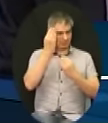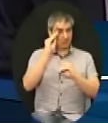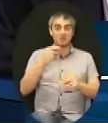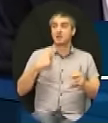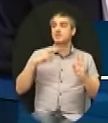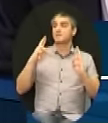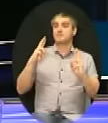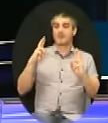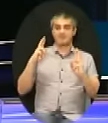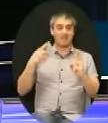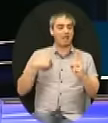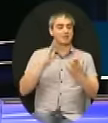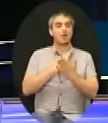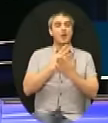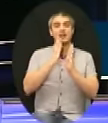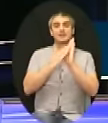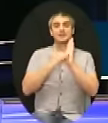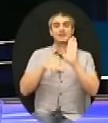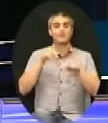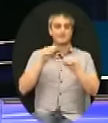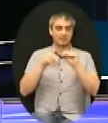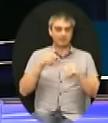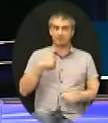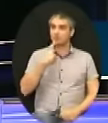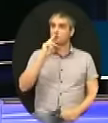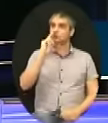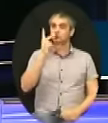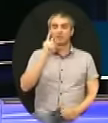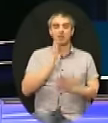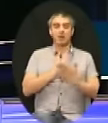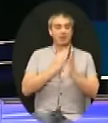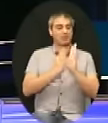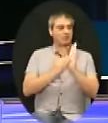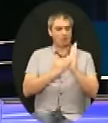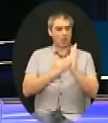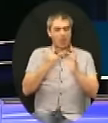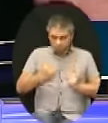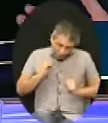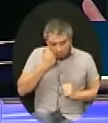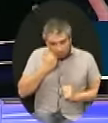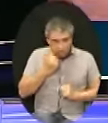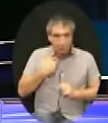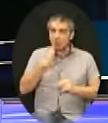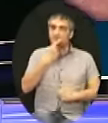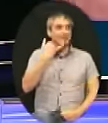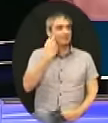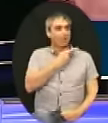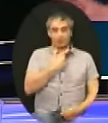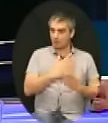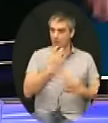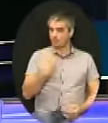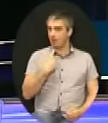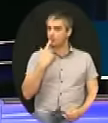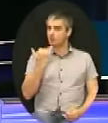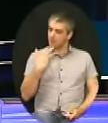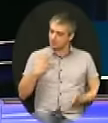מקווה שאנחנו נחליט על פריימריז, ואני אומר עוד פעם, צריך להחליט על תאריך, לא מהרגע להרגע, אני אומר לבוז'י, אמרתי לו כל הזמן,